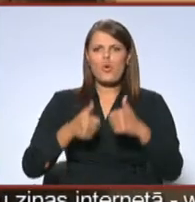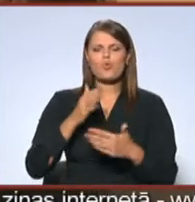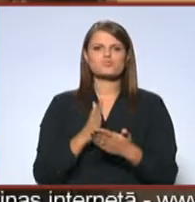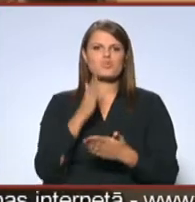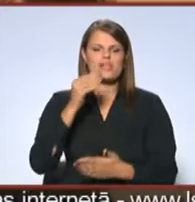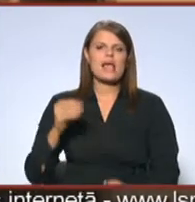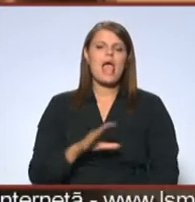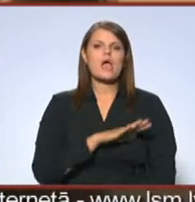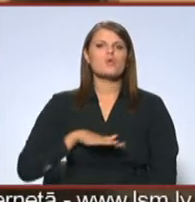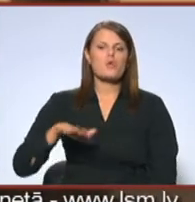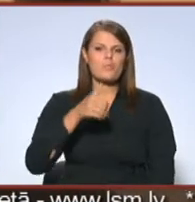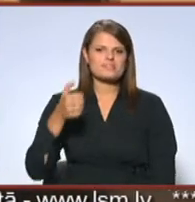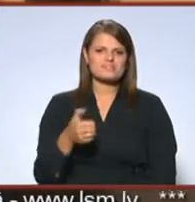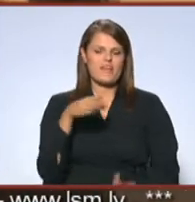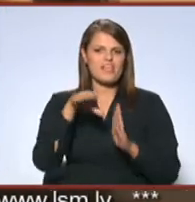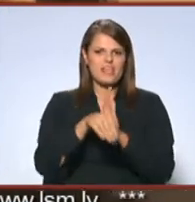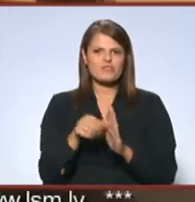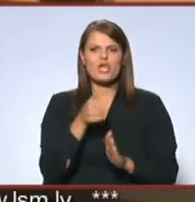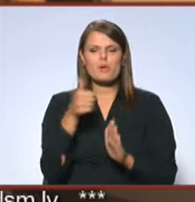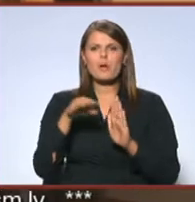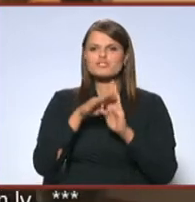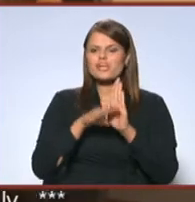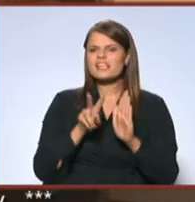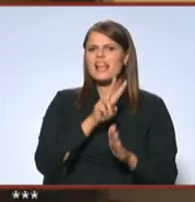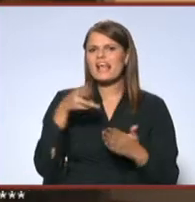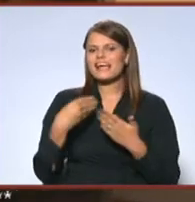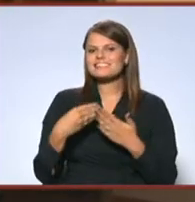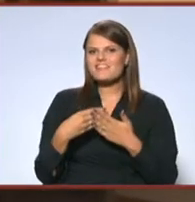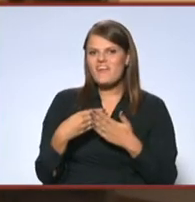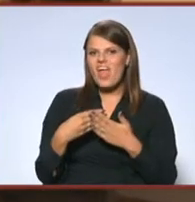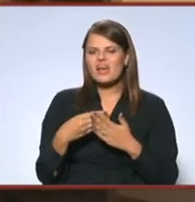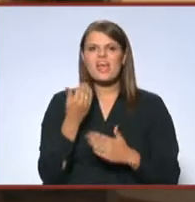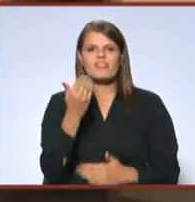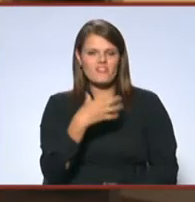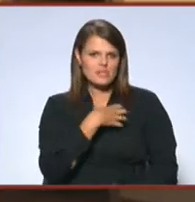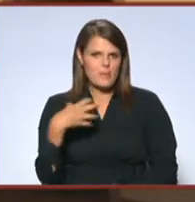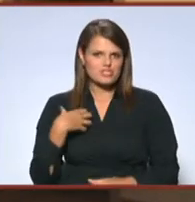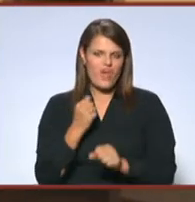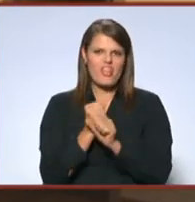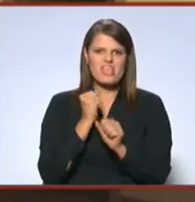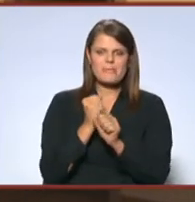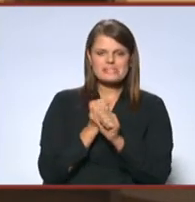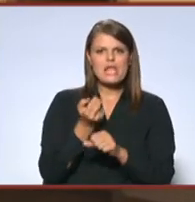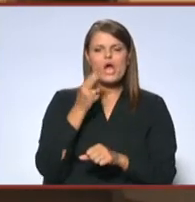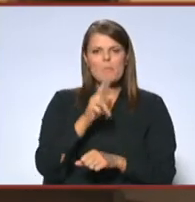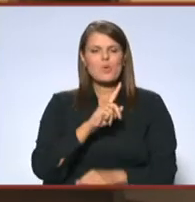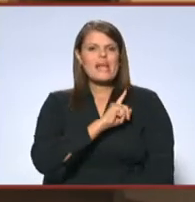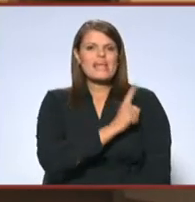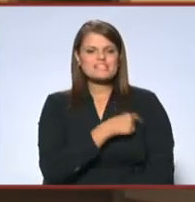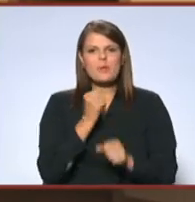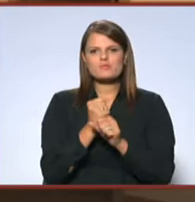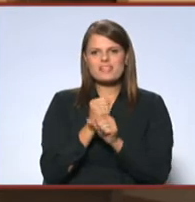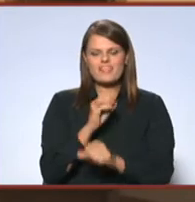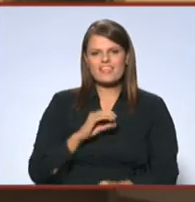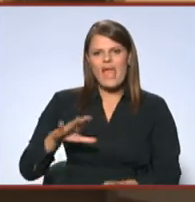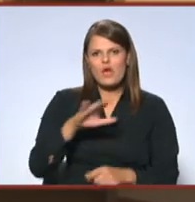ietvaros tad ir arī īpaša sadaļa un īpaši kritēriji kur vērtē teiksim to pašvaldības darbu un iespēju strādāt